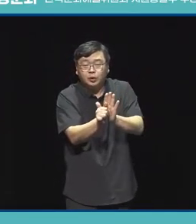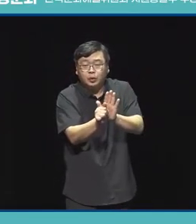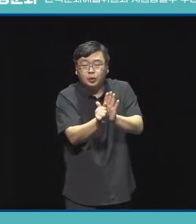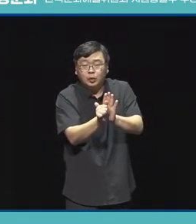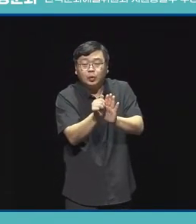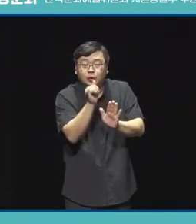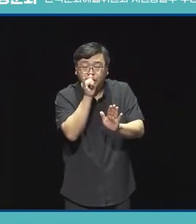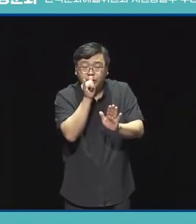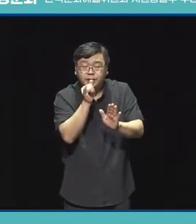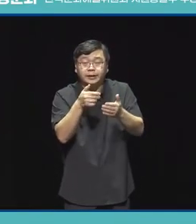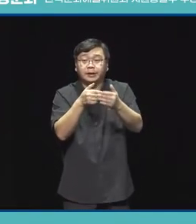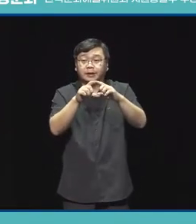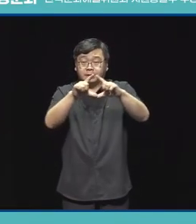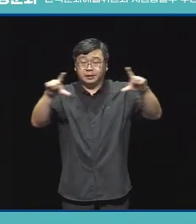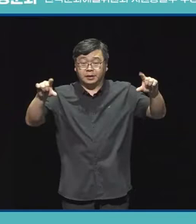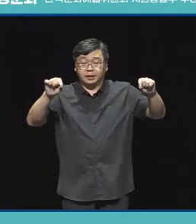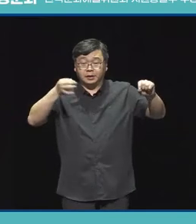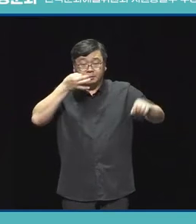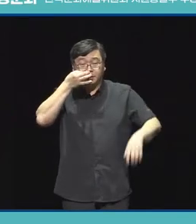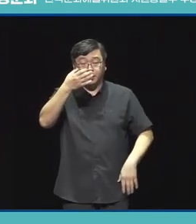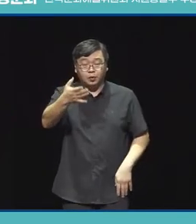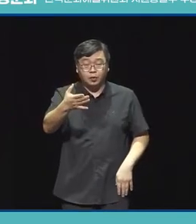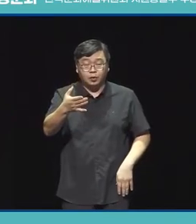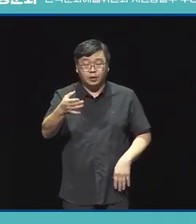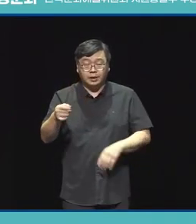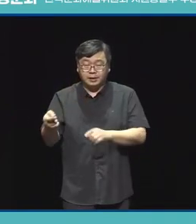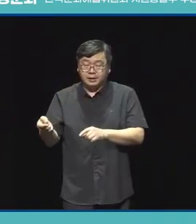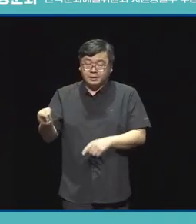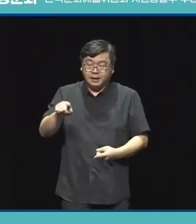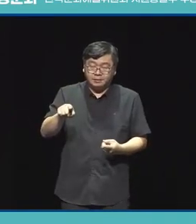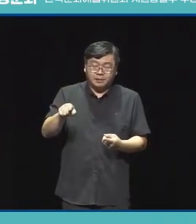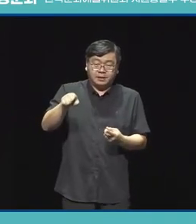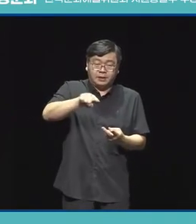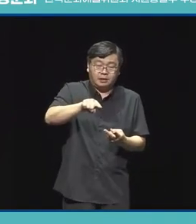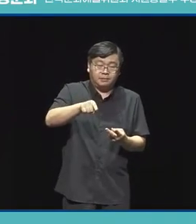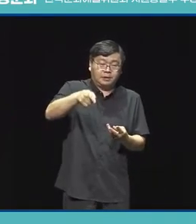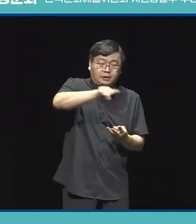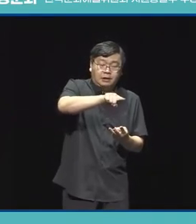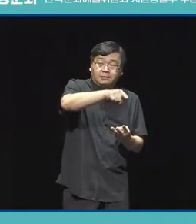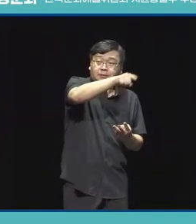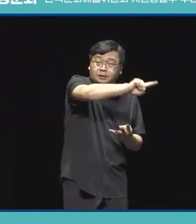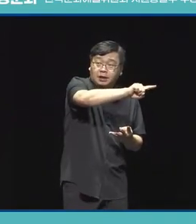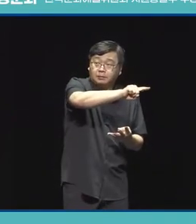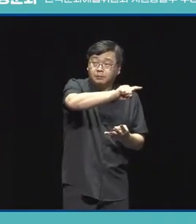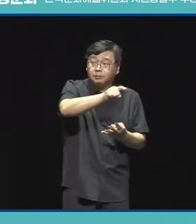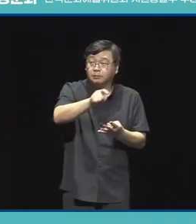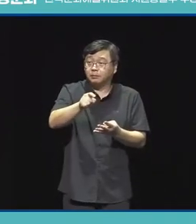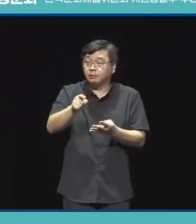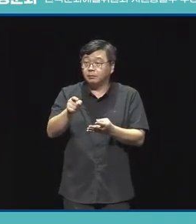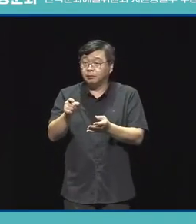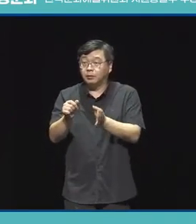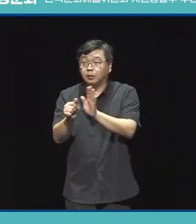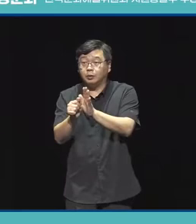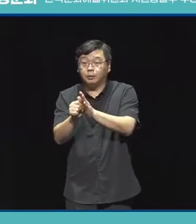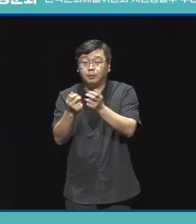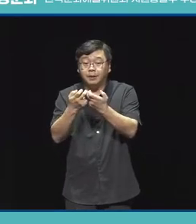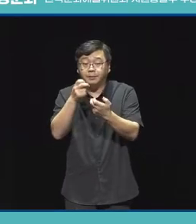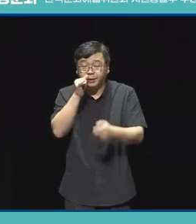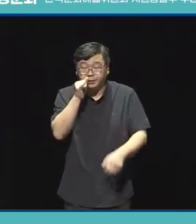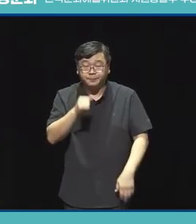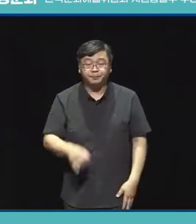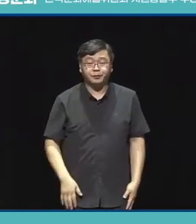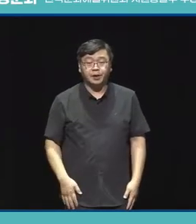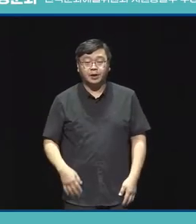그 그림에서 보시는 바처럼 단계별로 발전해 나갈 수 있는 사다리를 놓았습니다. 그 리서치랑 초기 구현에 해당하는 게 창작의